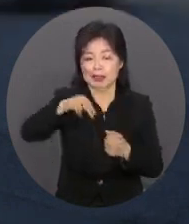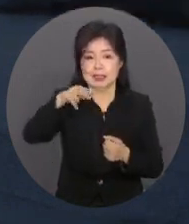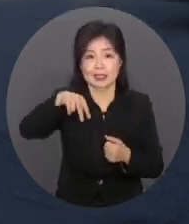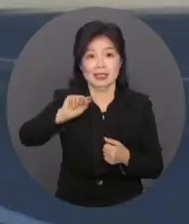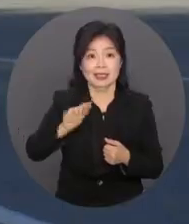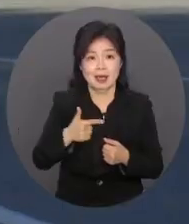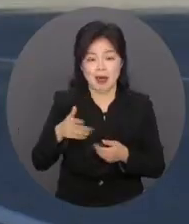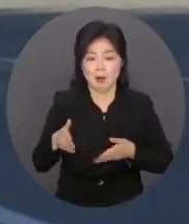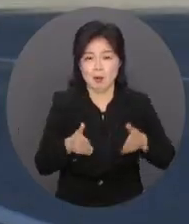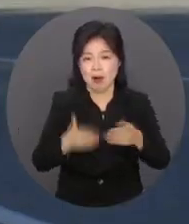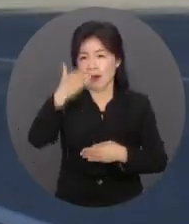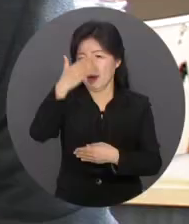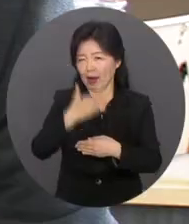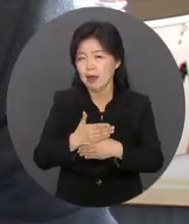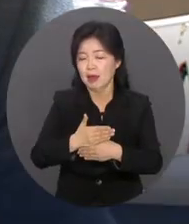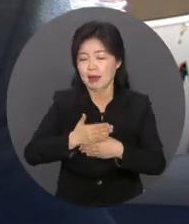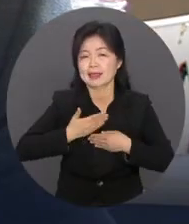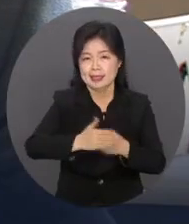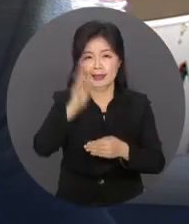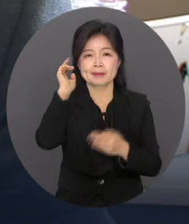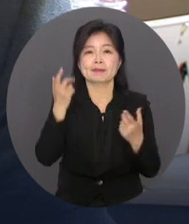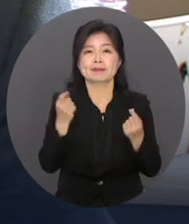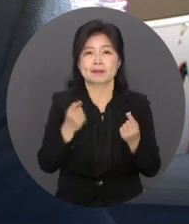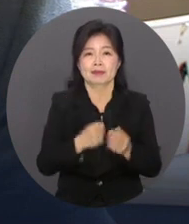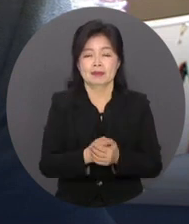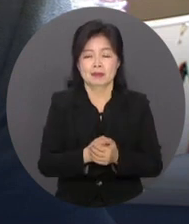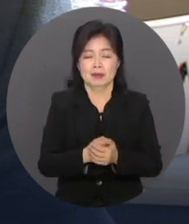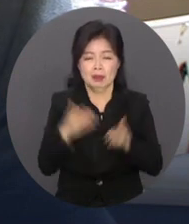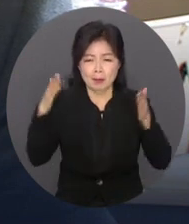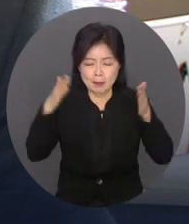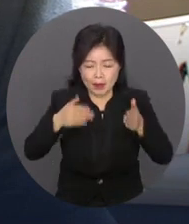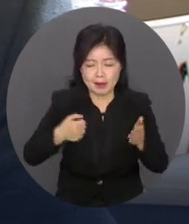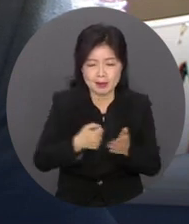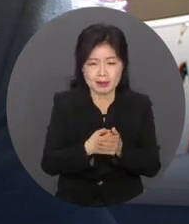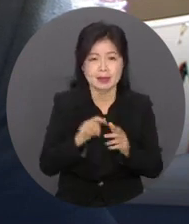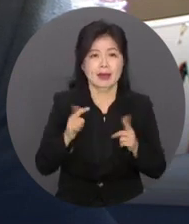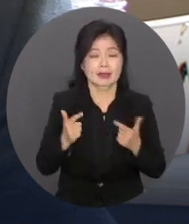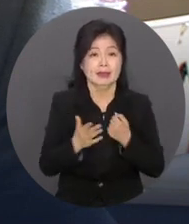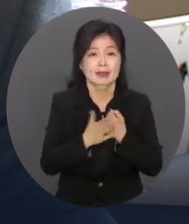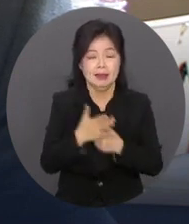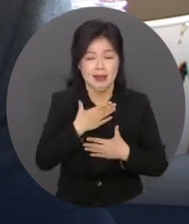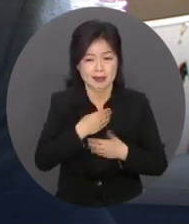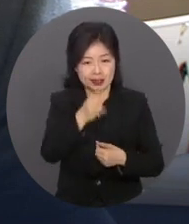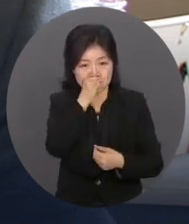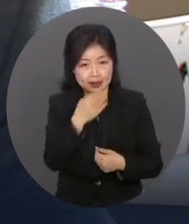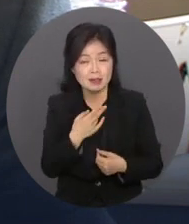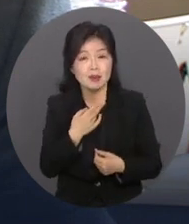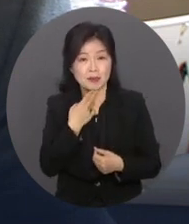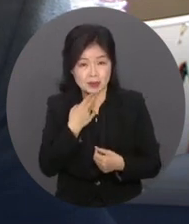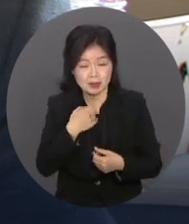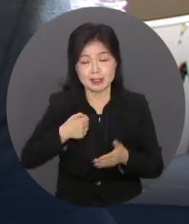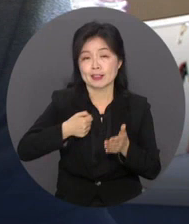행정절차도 빨라질 것으로 보입니다 방향을 정해놓고 하는 영향을 아니다 보니까 안정성이 문제가 있느냐 없느냐를 판단하는